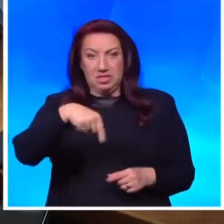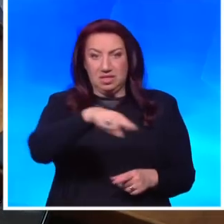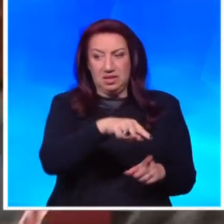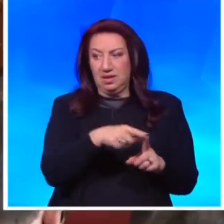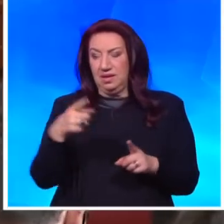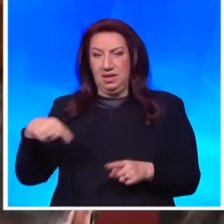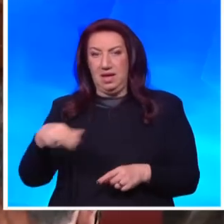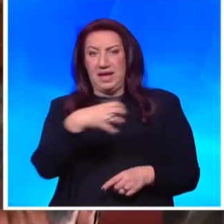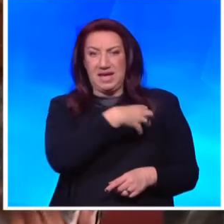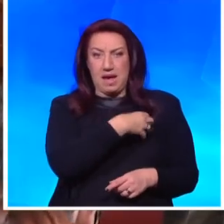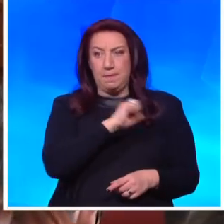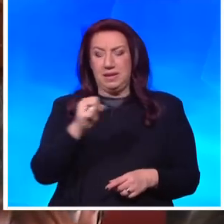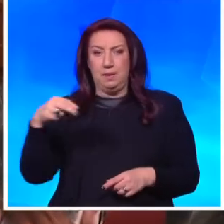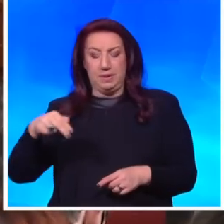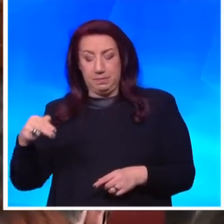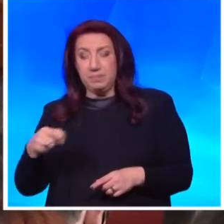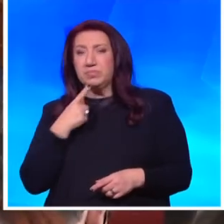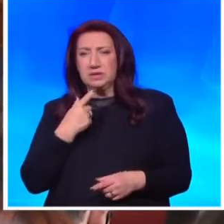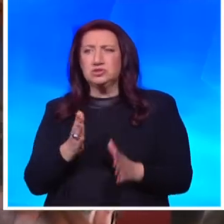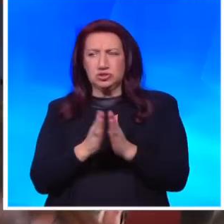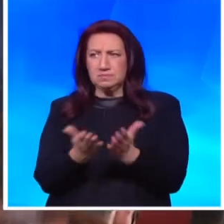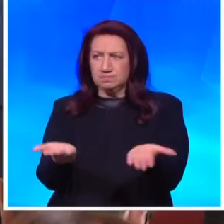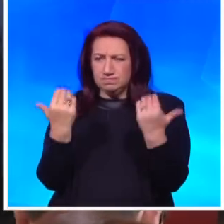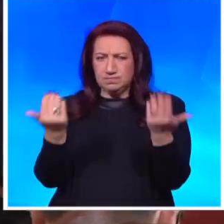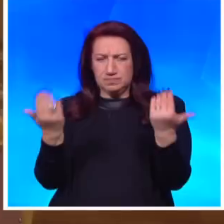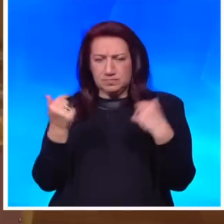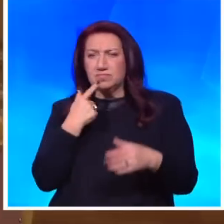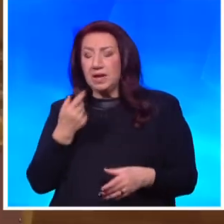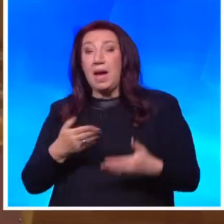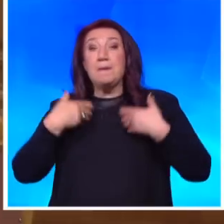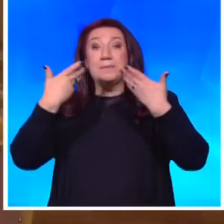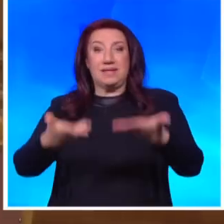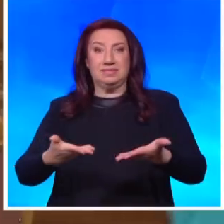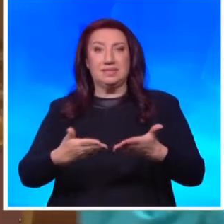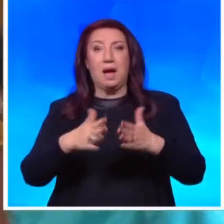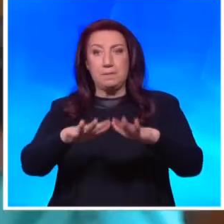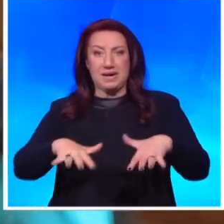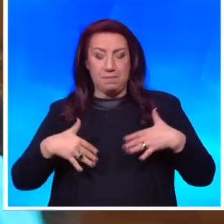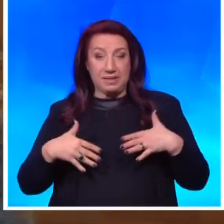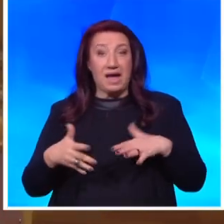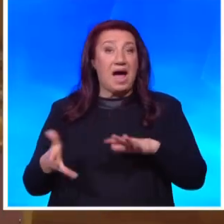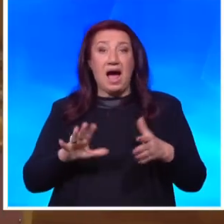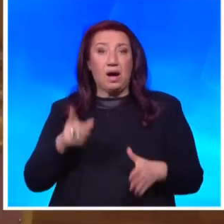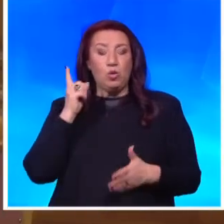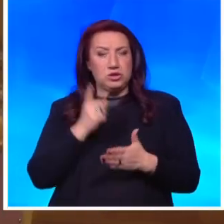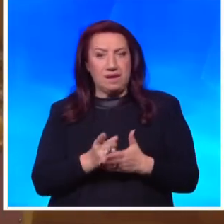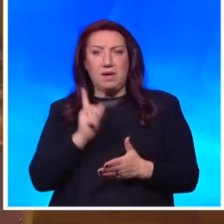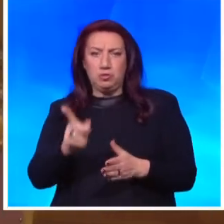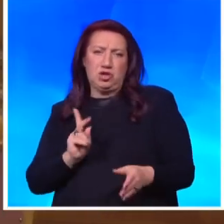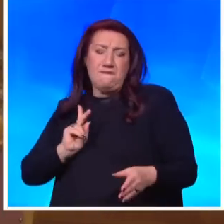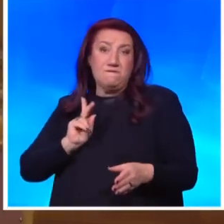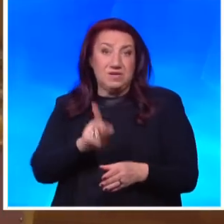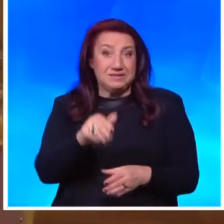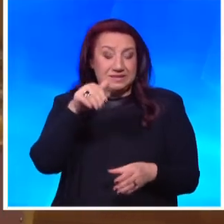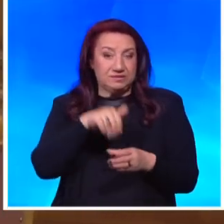тук пред парламента, ако се наложи и вътре в него. Една крайна популистка проруска партия просто иска